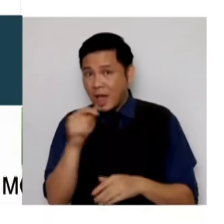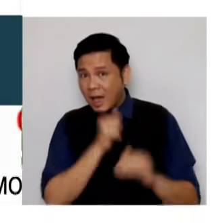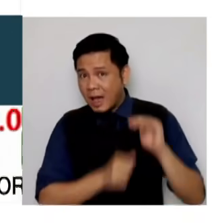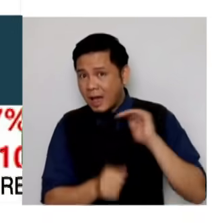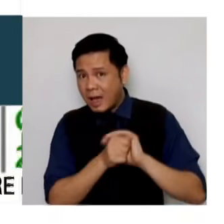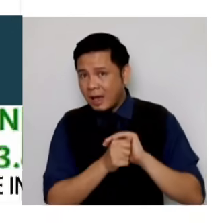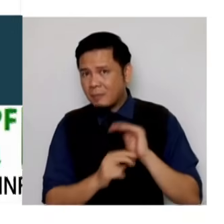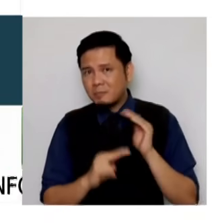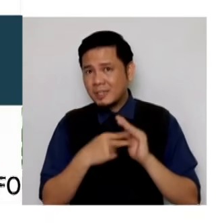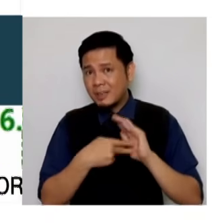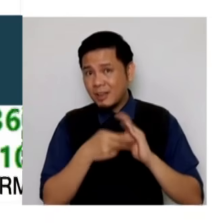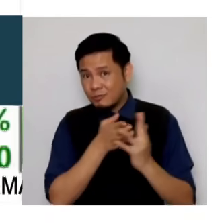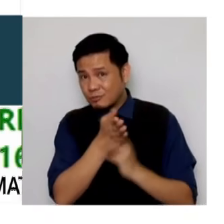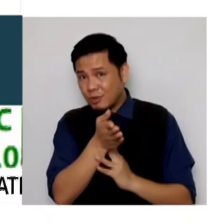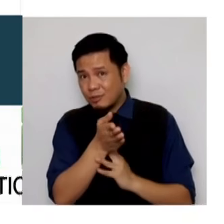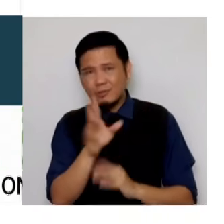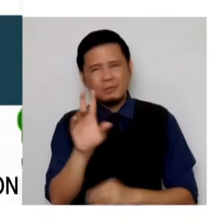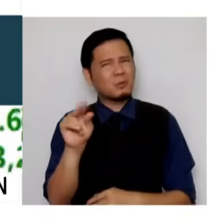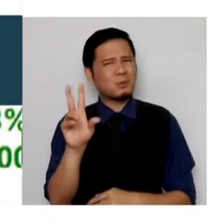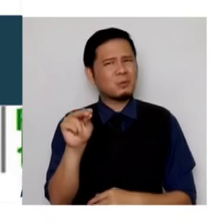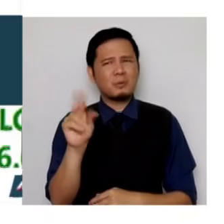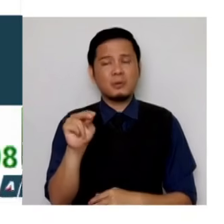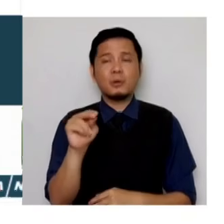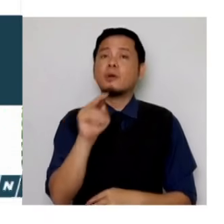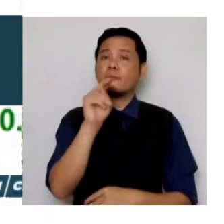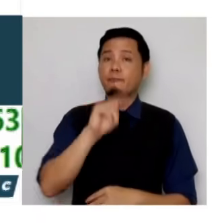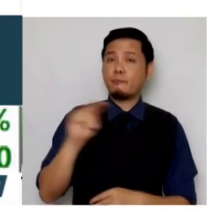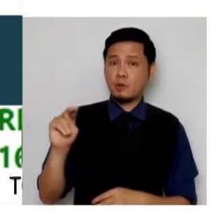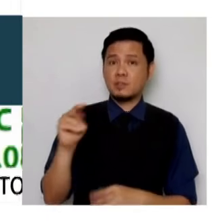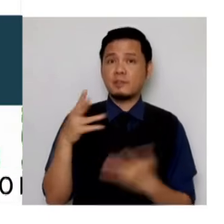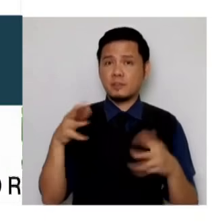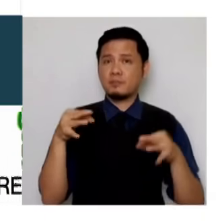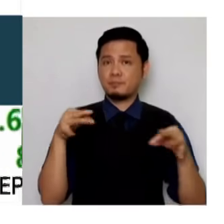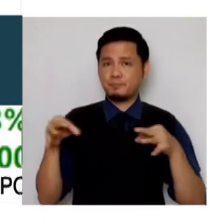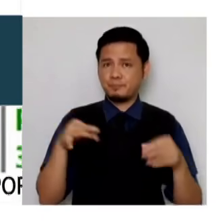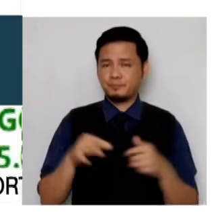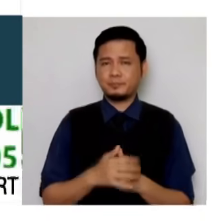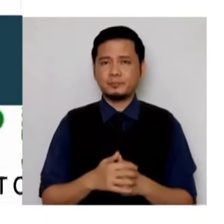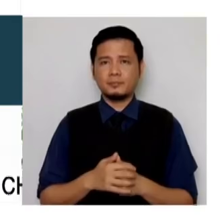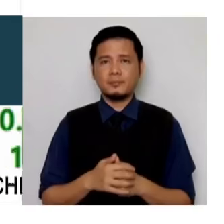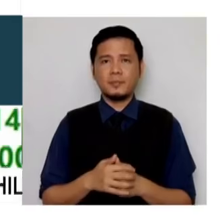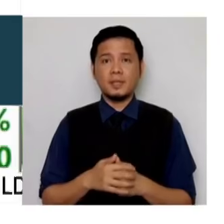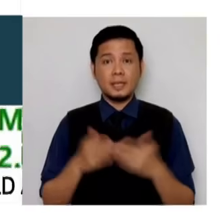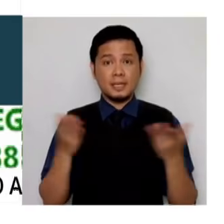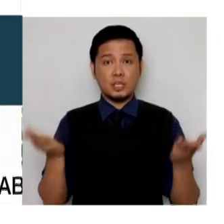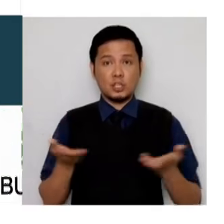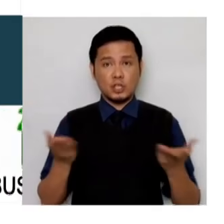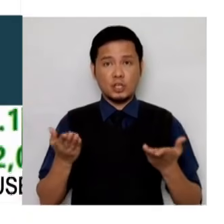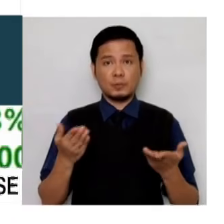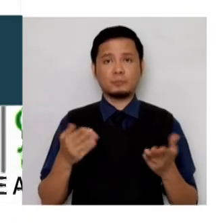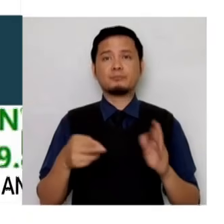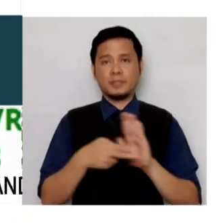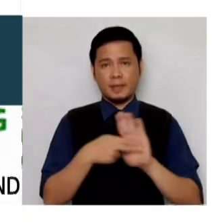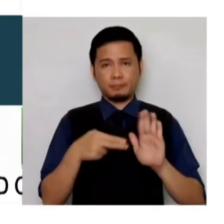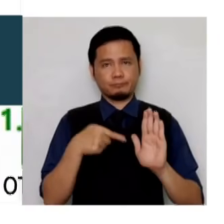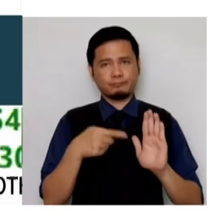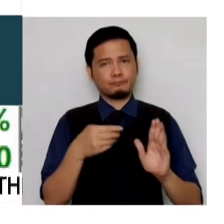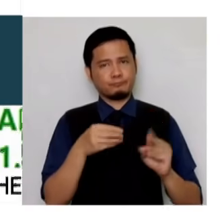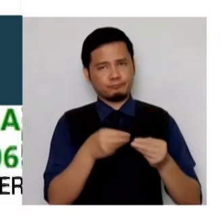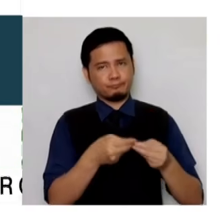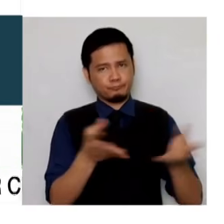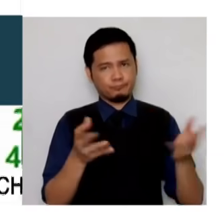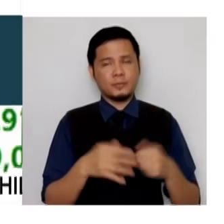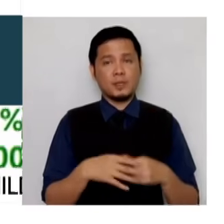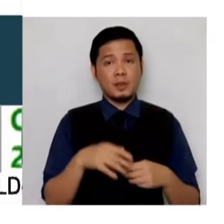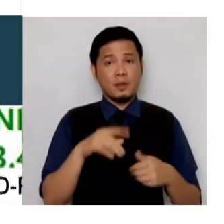not being transparent, di ba? Sa Dabota, sinasabi natin, ito yung i-roll out natin ngayon. Yung mga may gusto ng Sinovac na